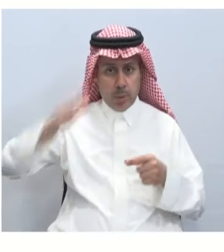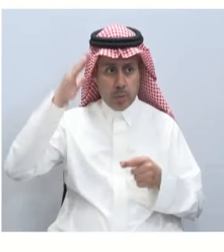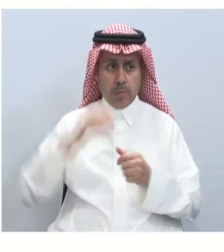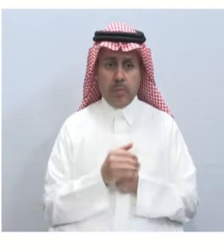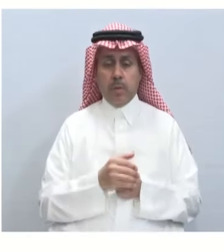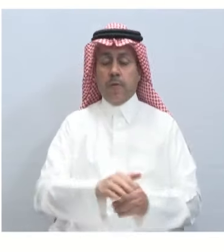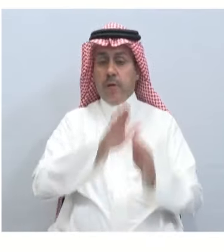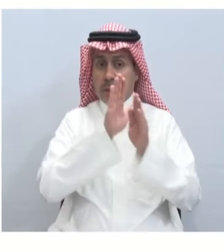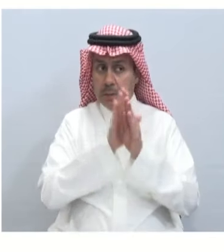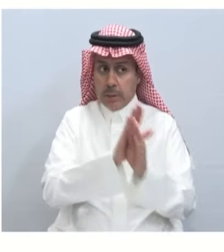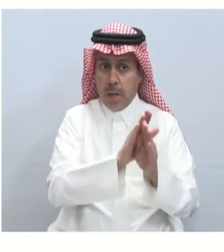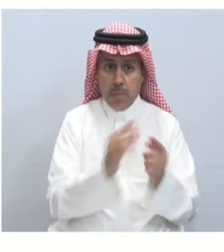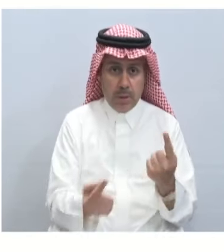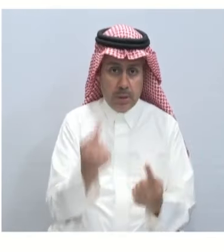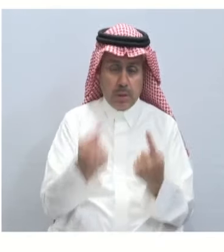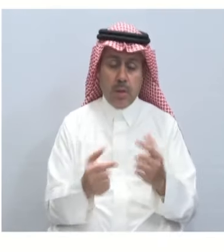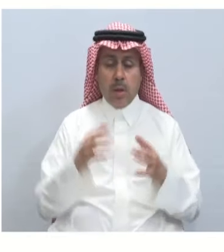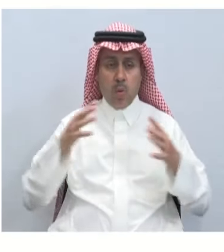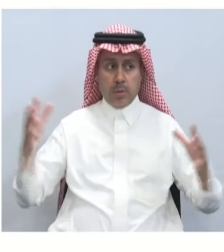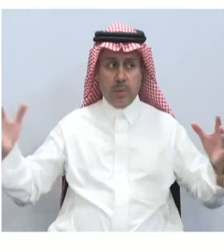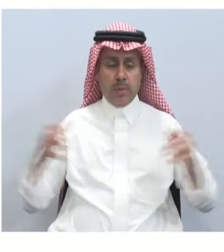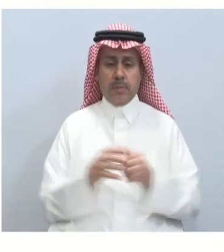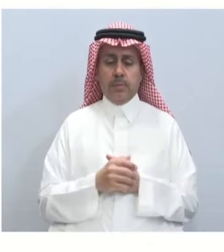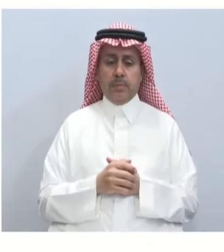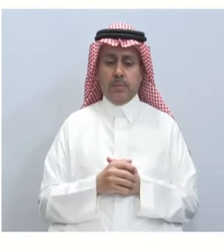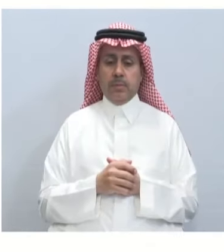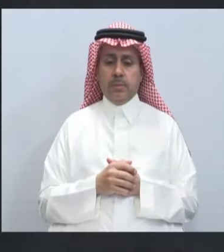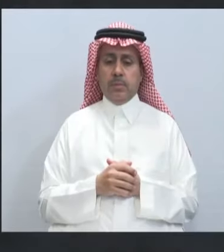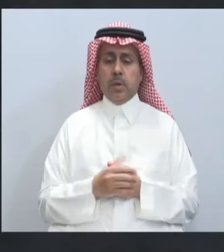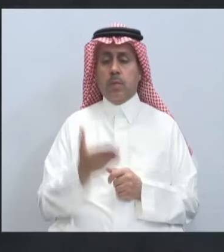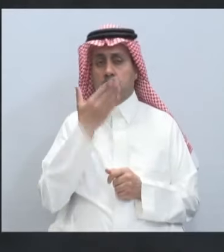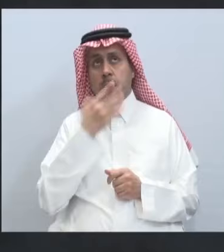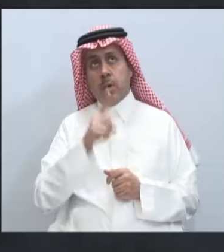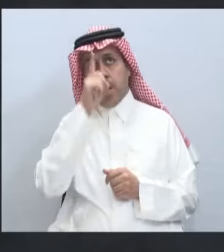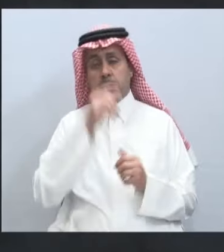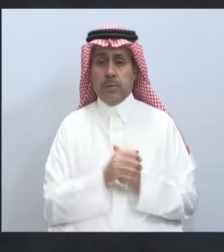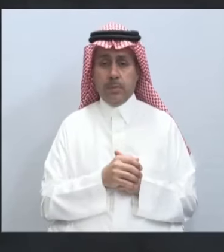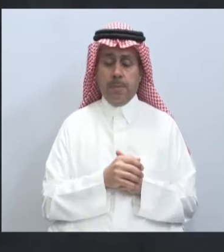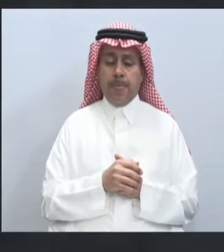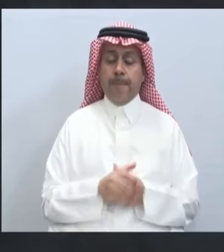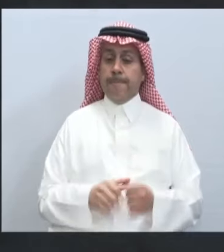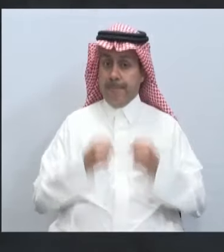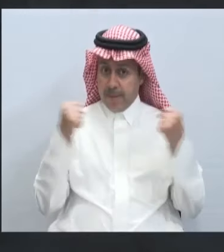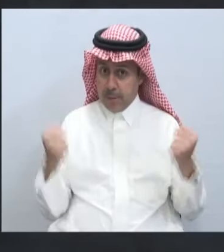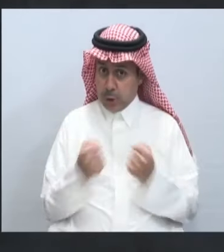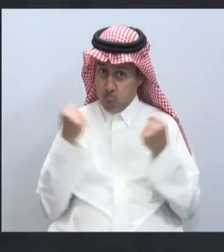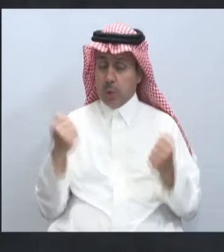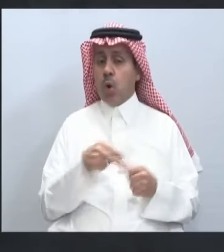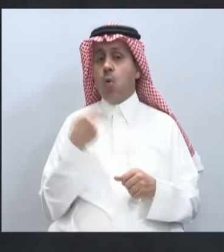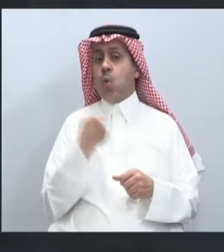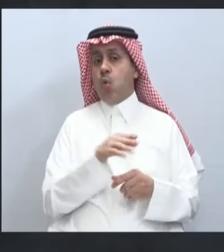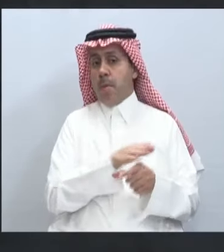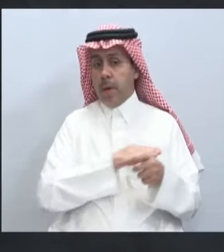في دعم الزراعه وتنميتها نعم ولله الحمد والمنه هناك جهود عظيمه في